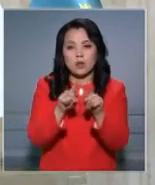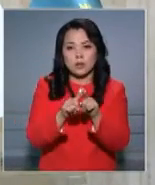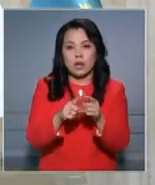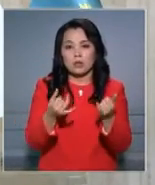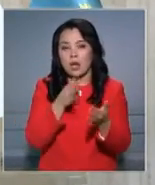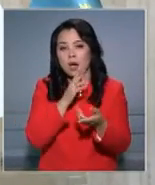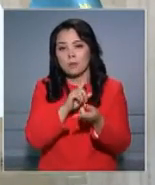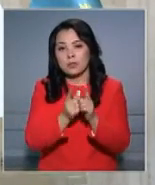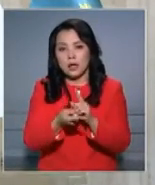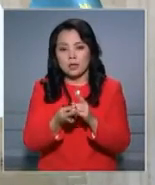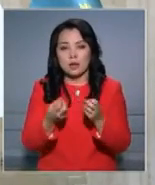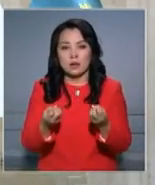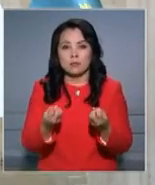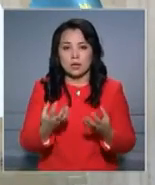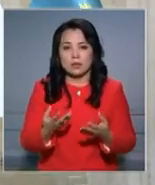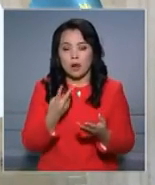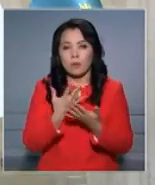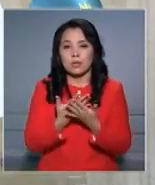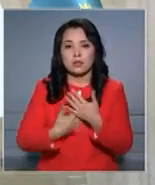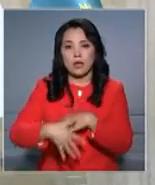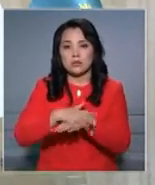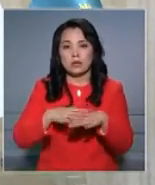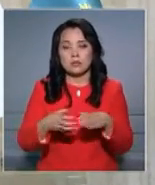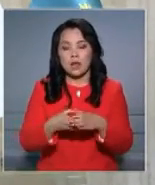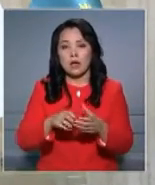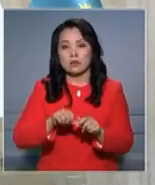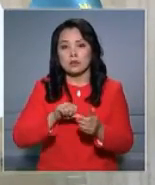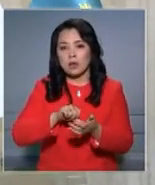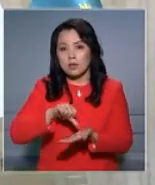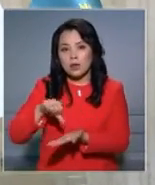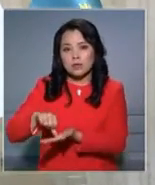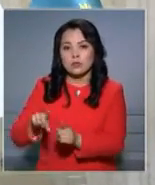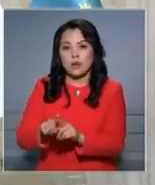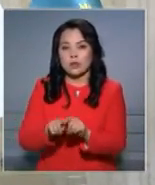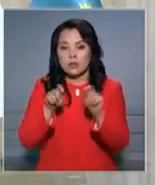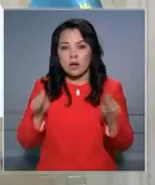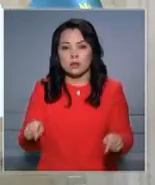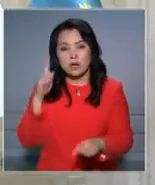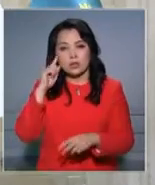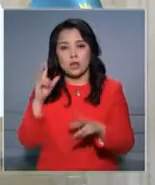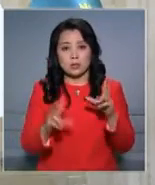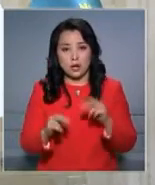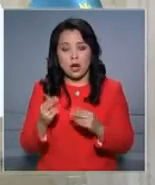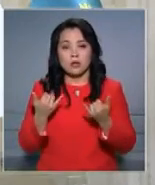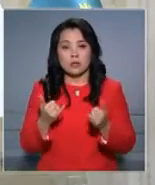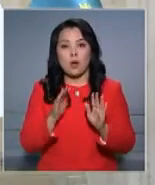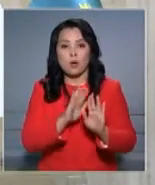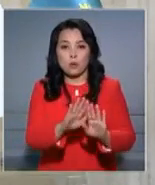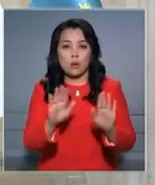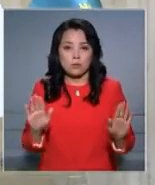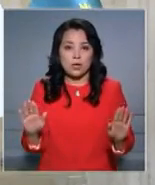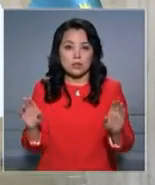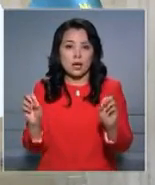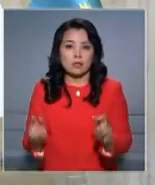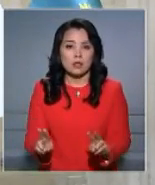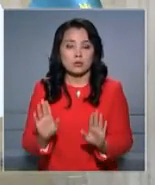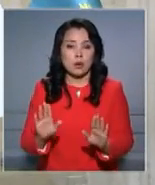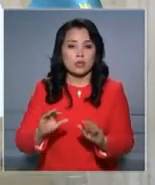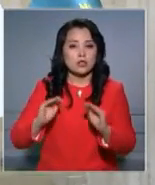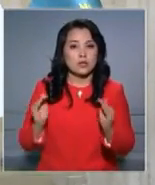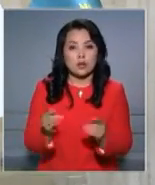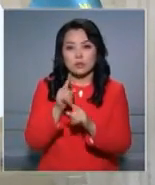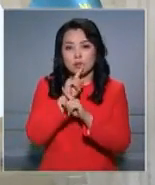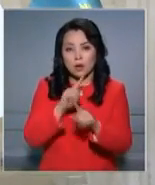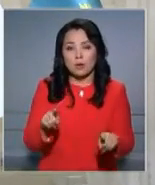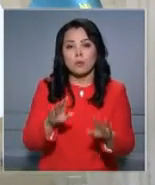айналдыруға бір үлкен мүмкіншілік болады деп санаймыз. Дегенмен де бұл жұмыс тек қана көрме барысында ғана шектелмей,